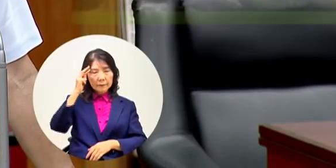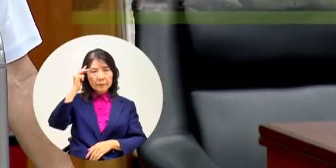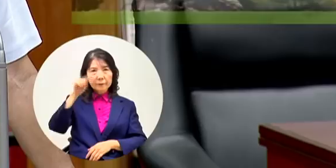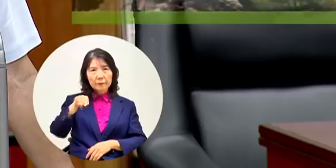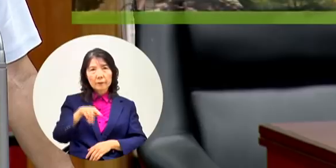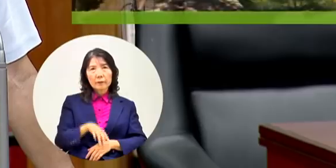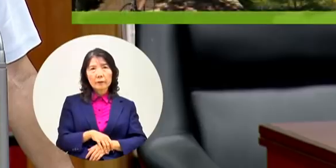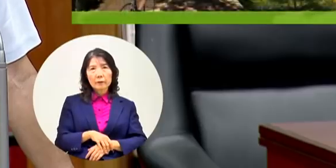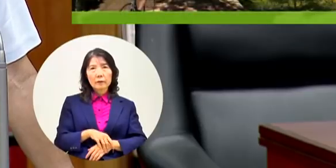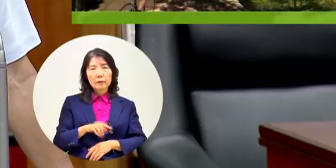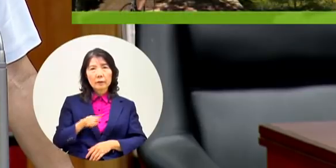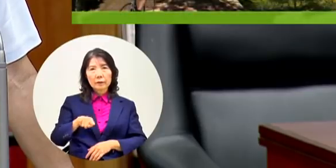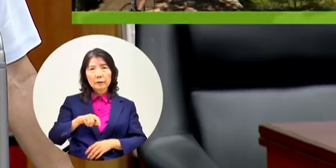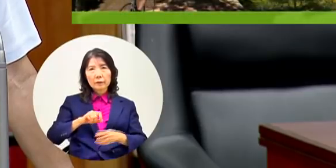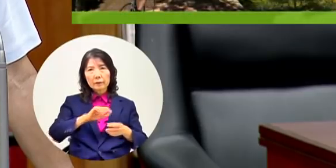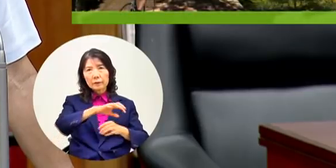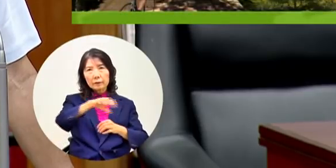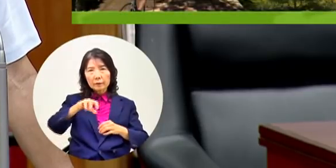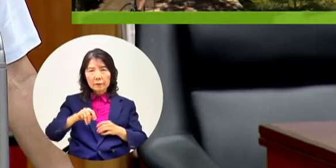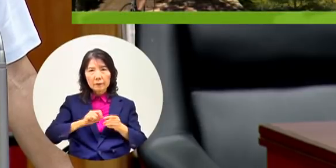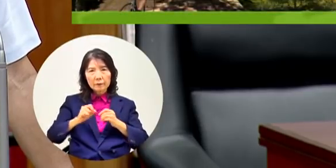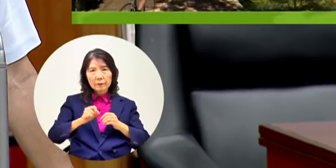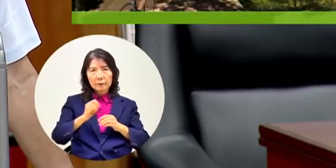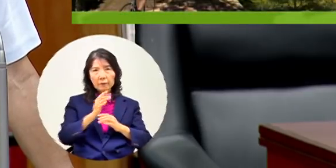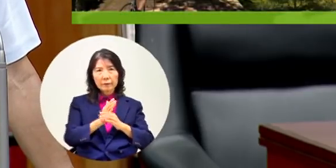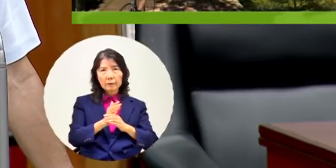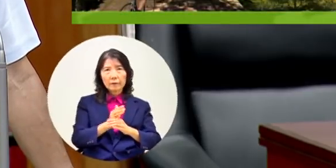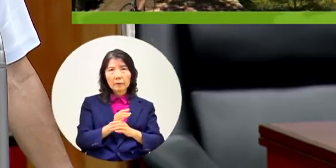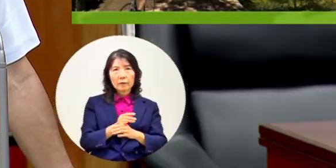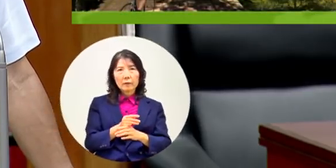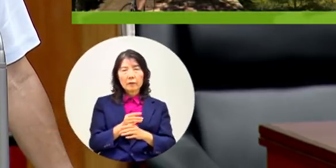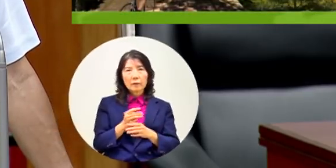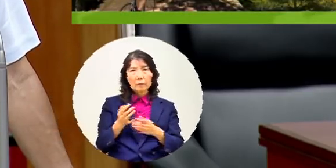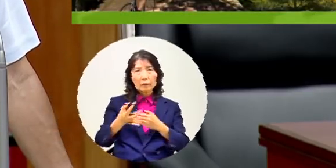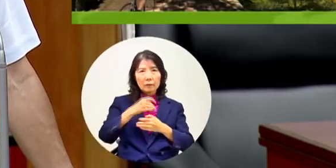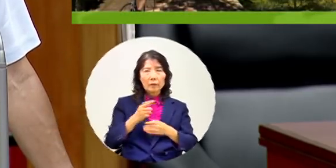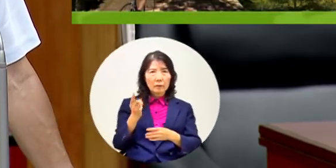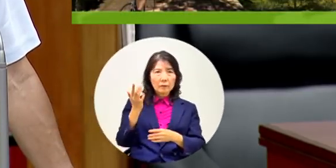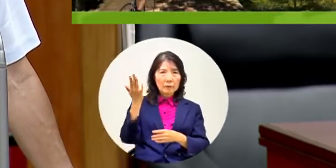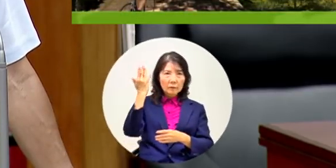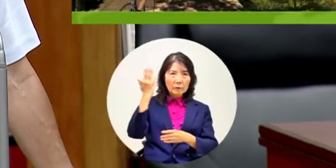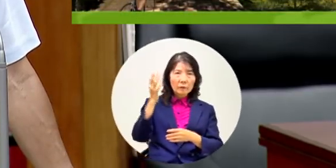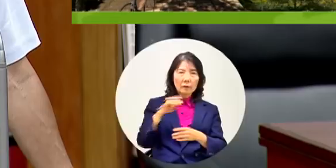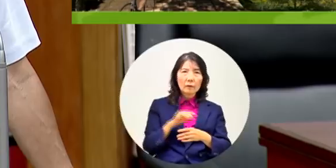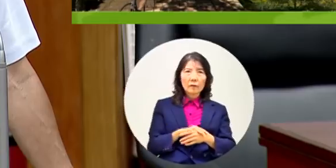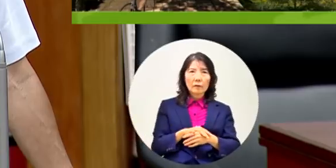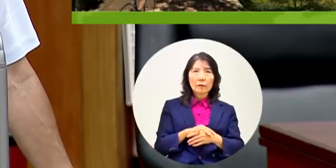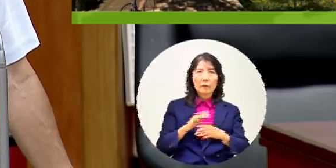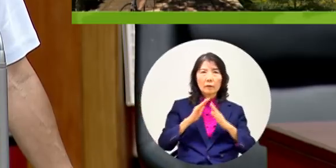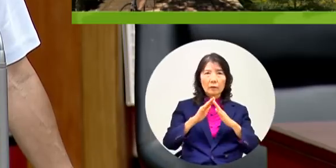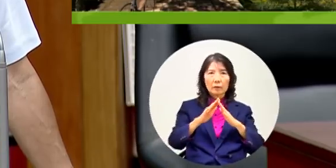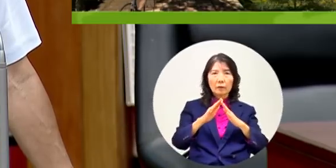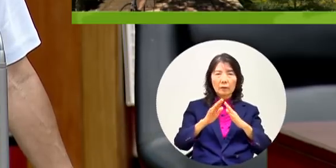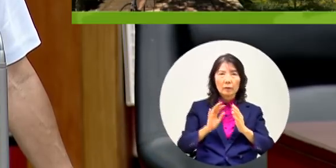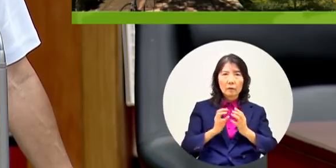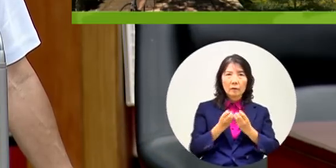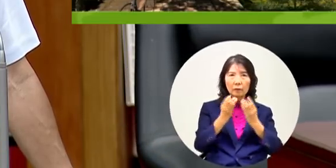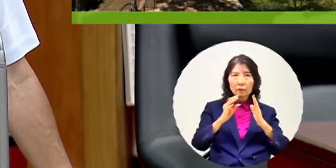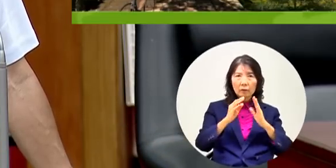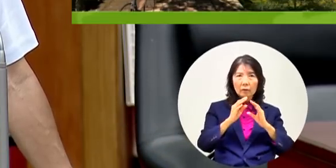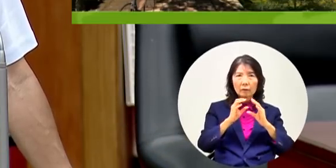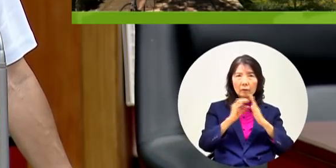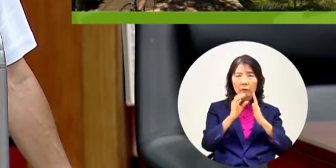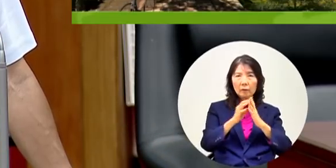所在，咱的规划当中，包括上次我们在规划跟都发局在规划当中，因的